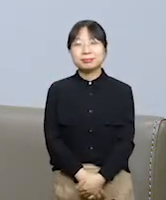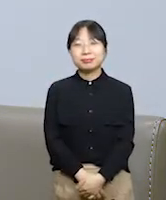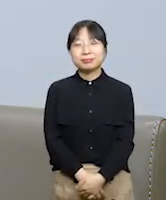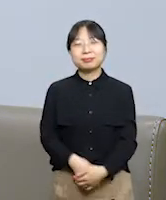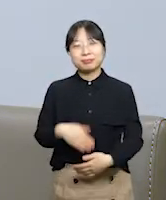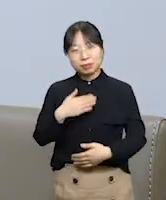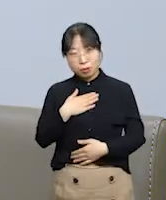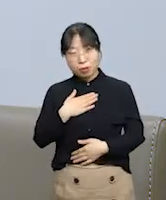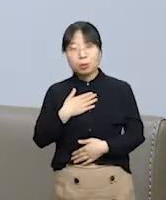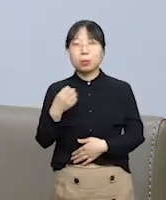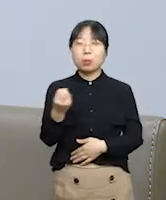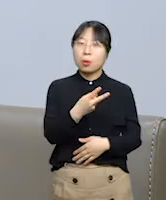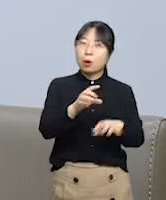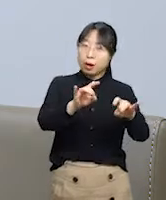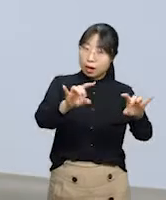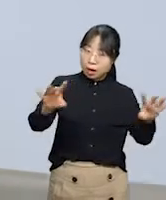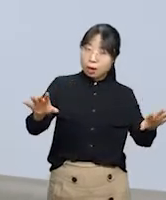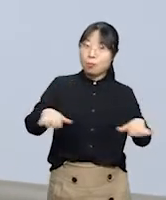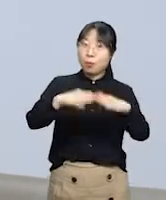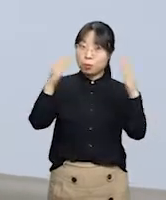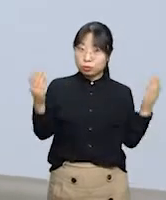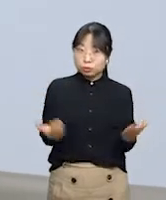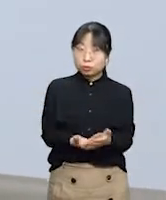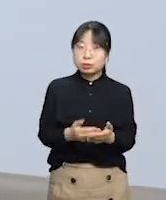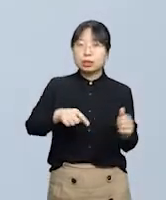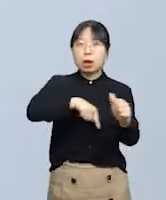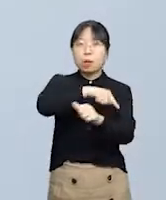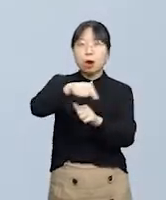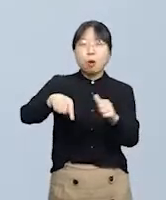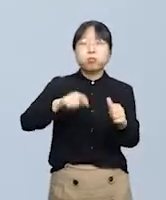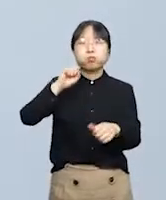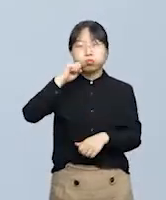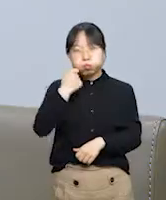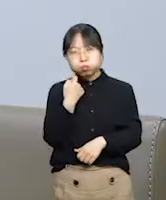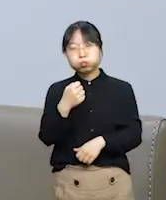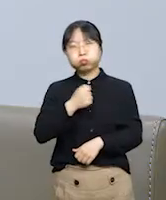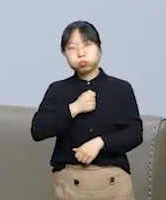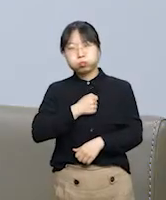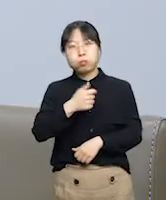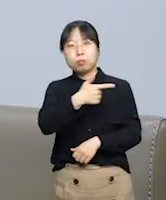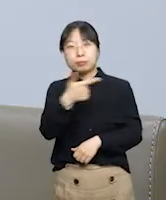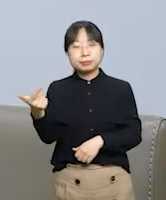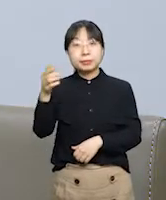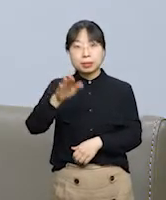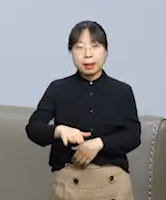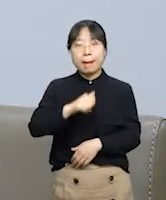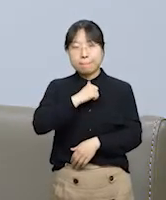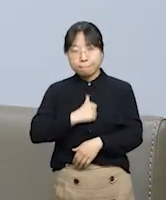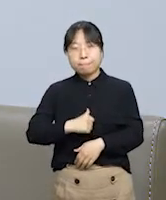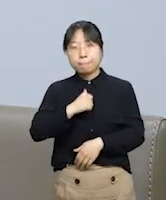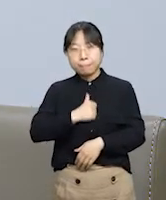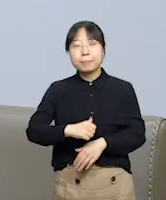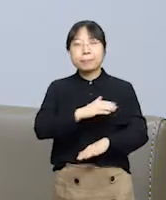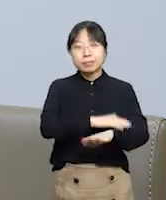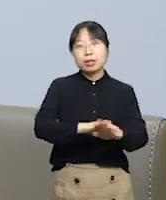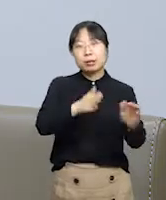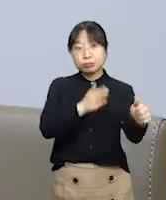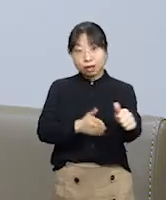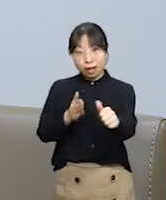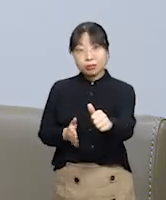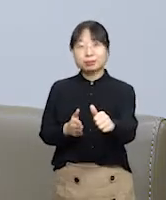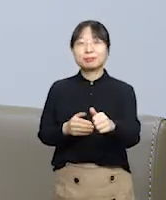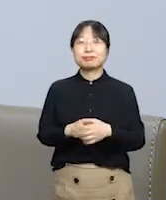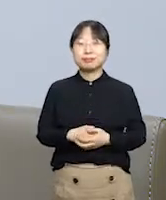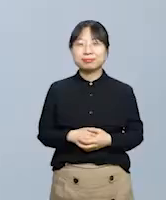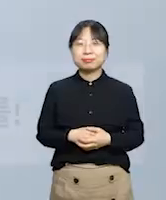전부 우리 개개인 의왕시민들 지금 어렵지만 불편하지만 인내하고 견뎌줬으면 좋겠습니다. 그래도 여러분들